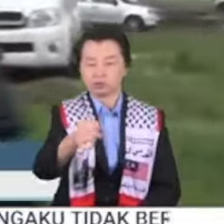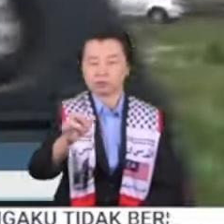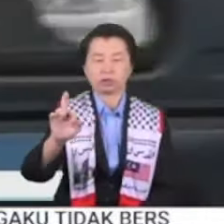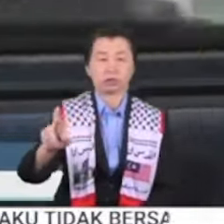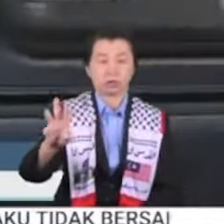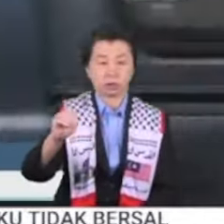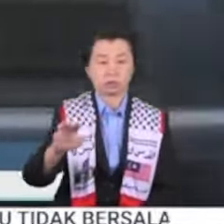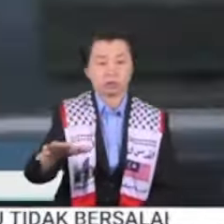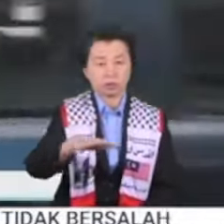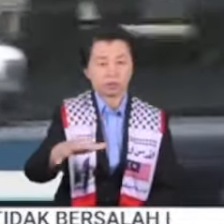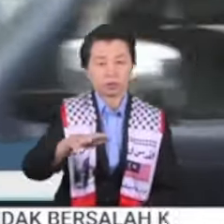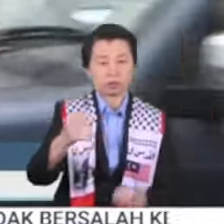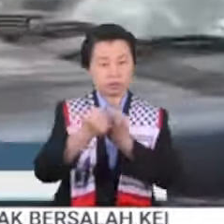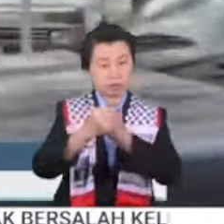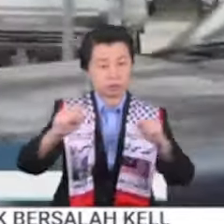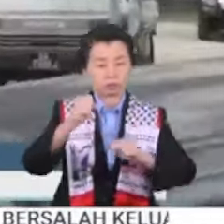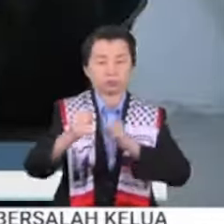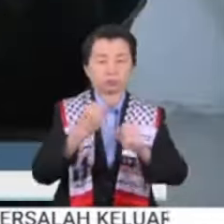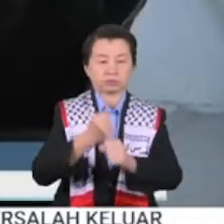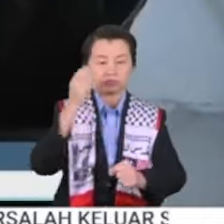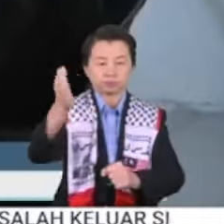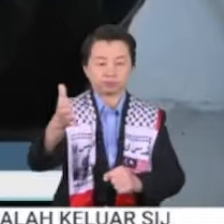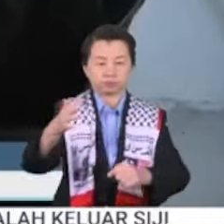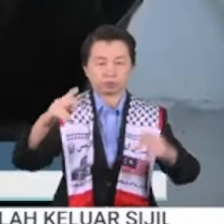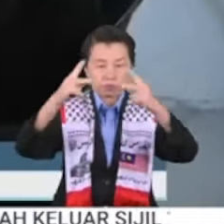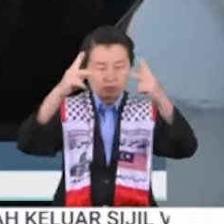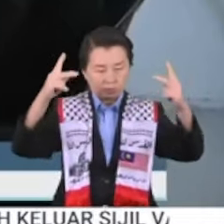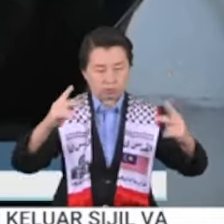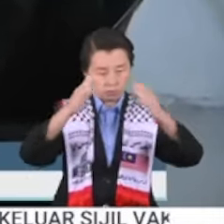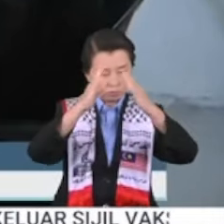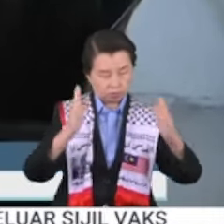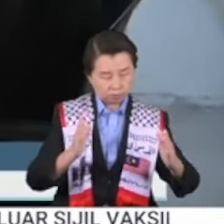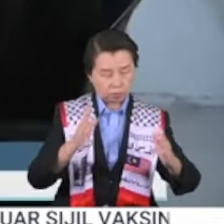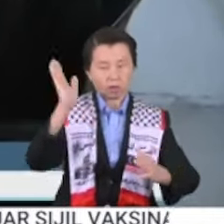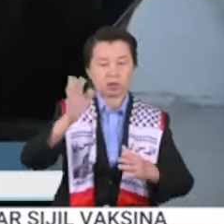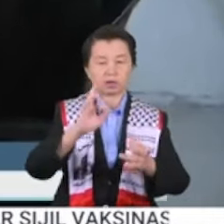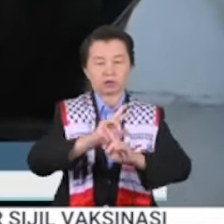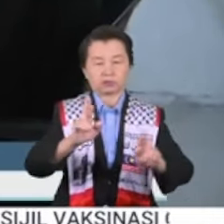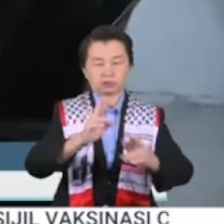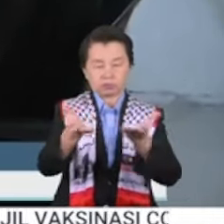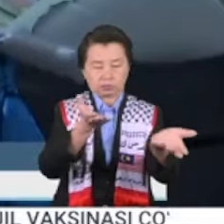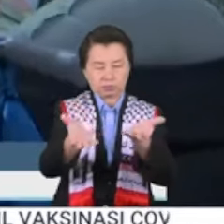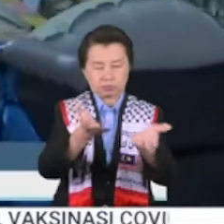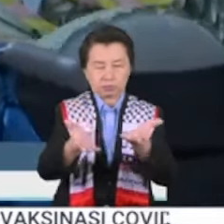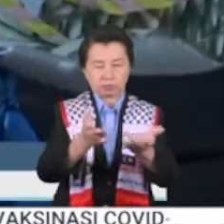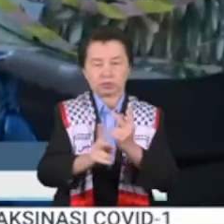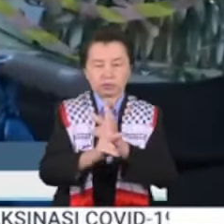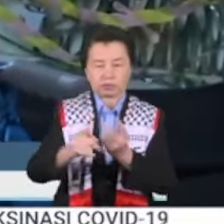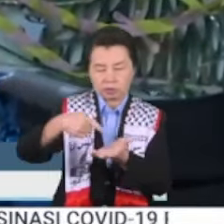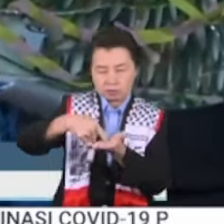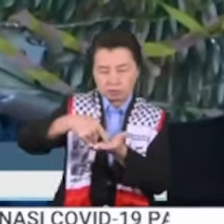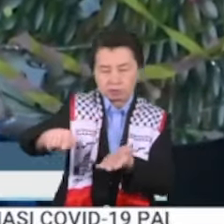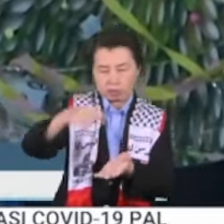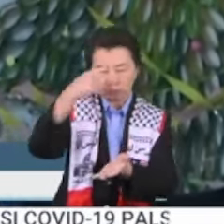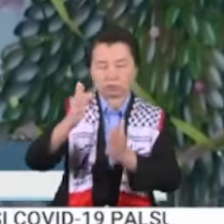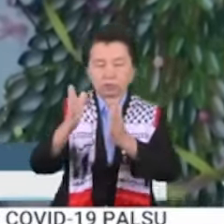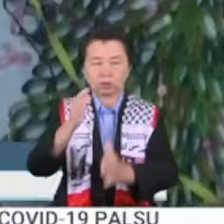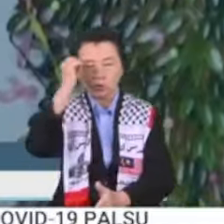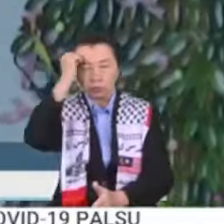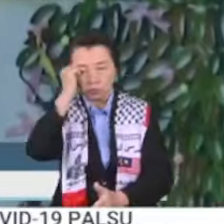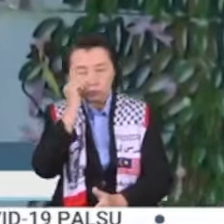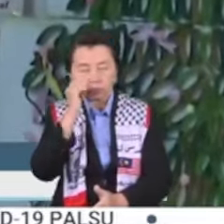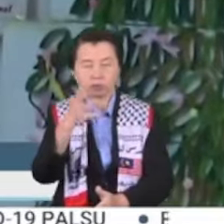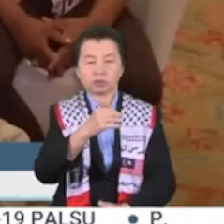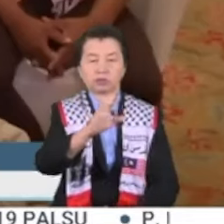itu dijangka siap tahun depan. Kompleks berkenaan akan menyediakan perkhidmatan penjagaan berbayar kepada warga emas